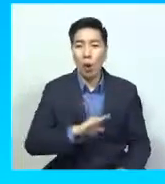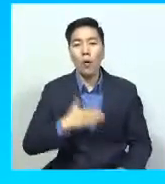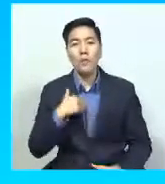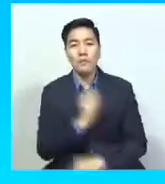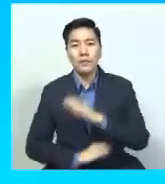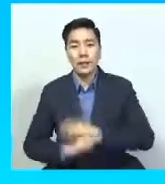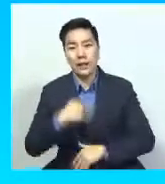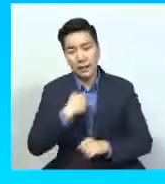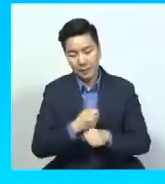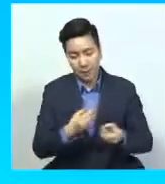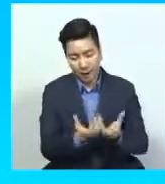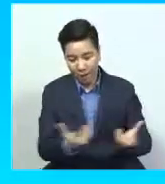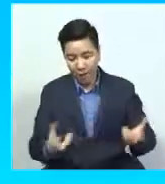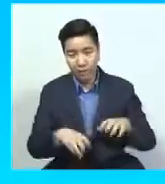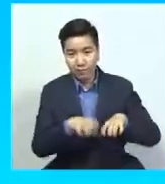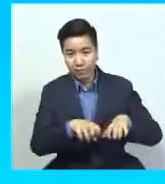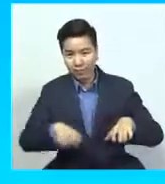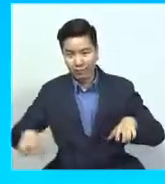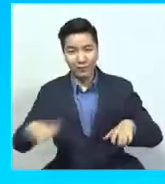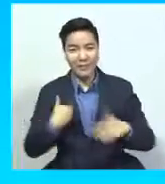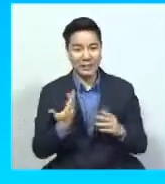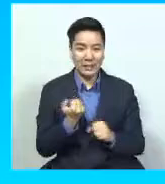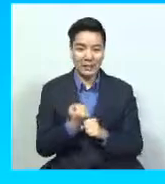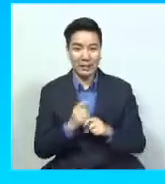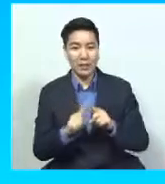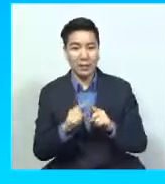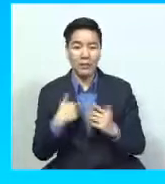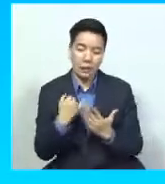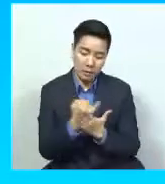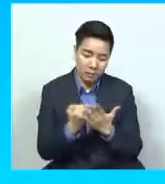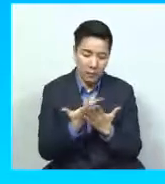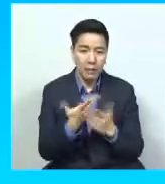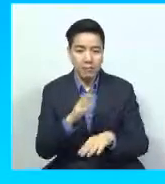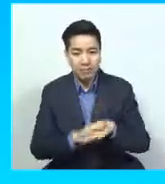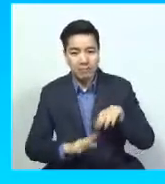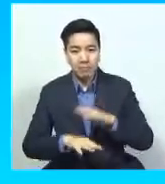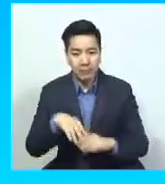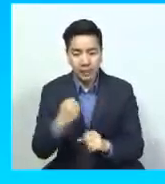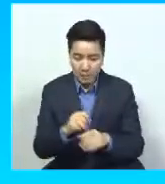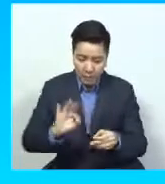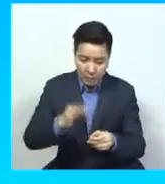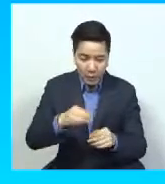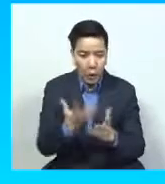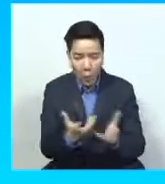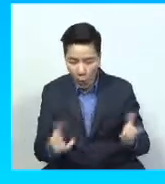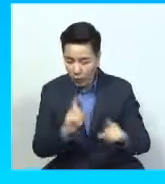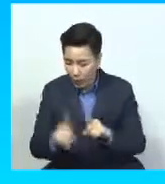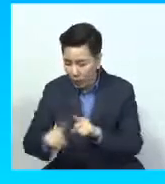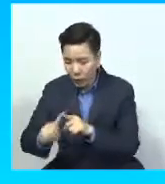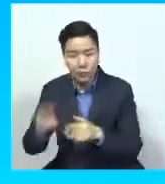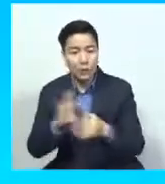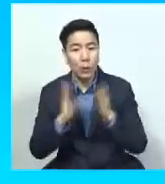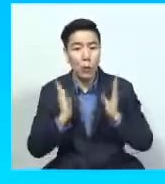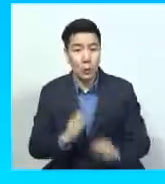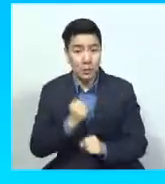อาชีพคนพิการในโซนนี้นะคะมีงานทั้งงานศิลปะงานฝีมืองานประดิษฐ์เครื่องใช้ไม้สอย